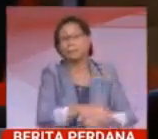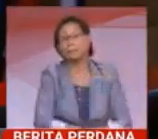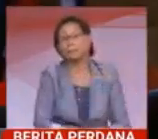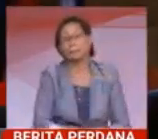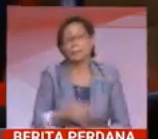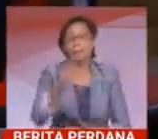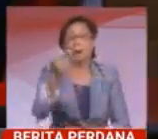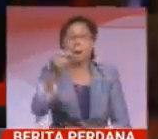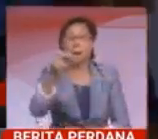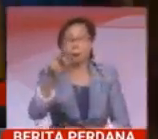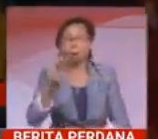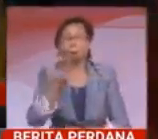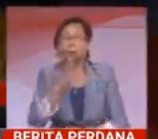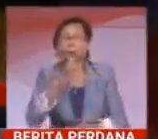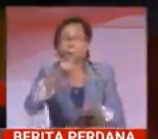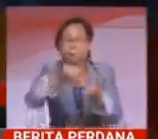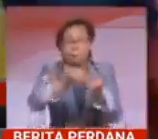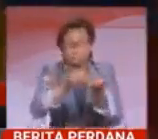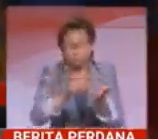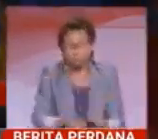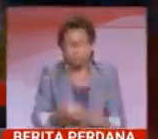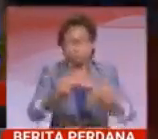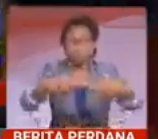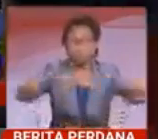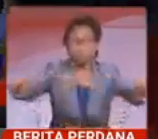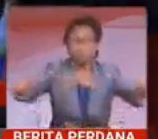Tan Sri Anwar bercakap kepada media selepas